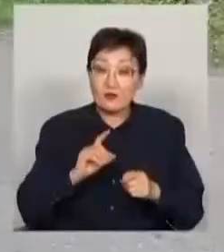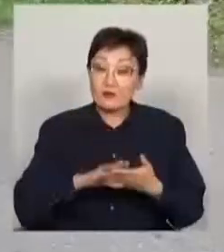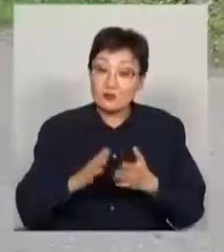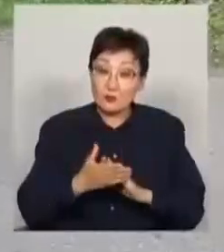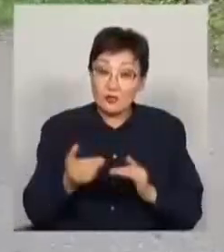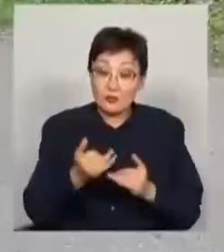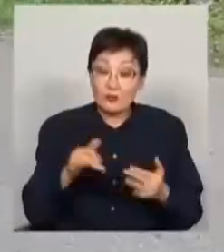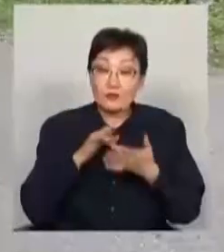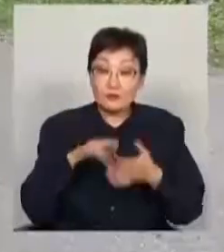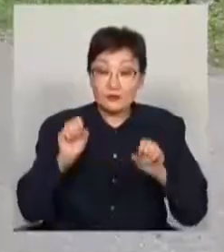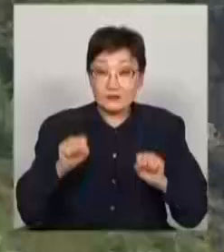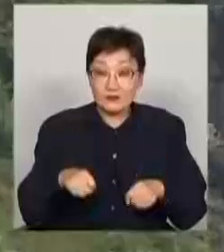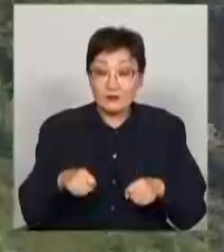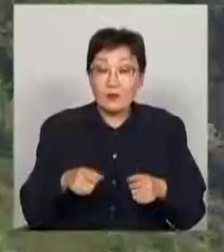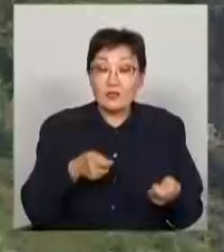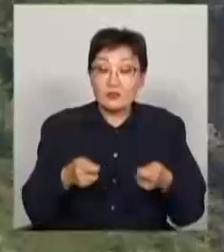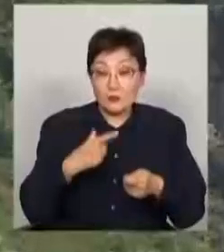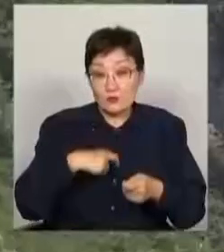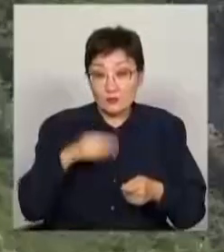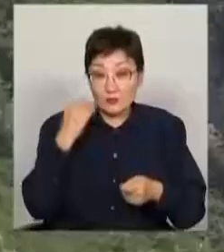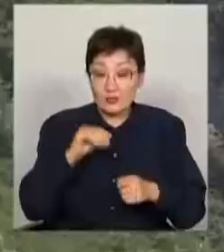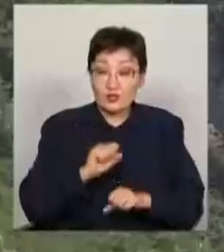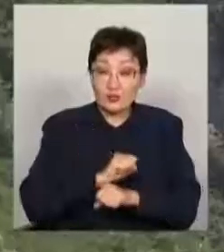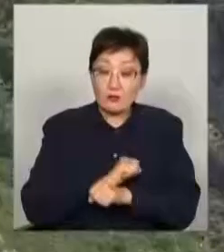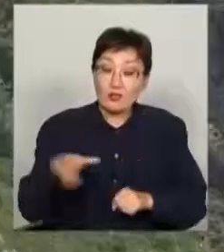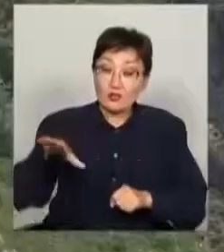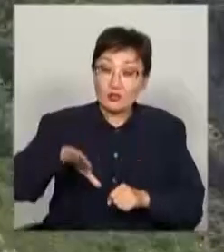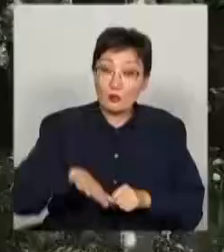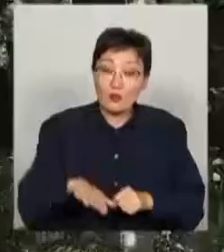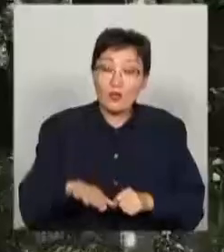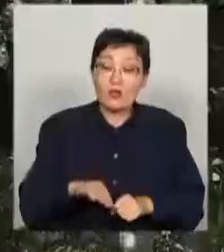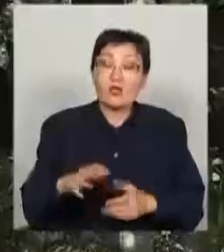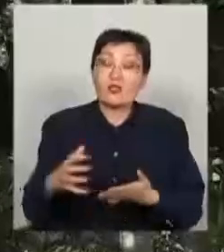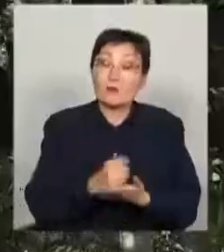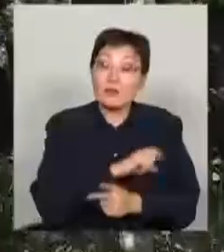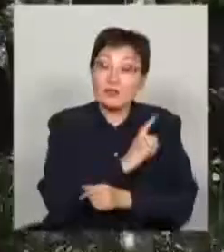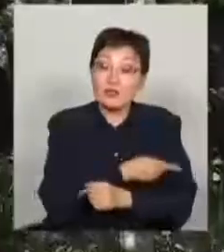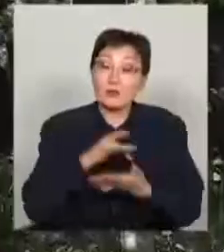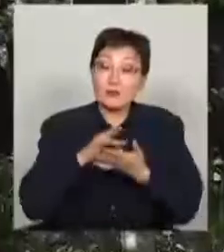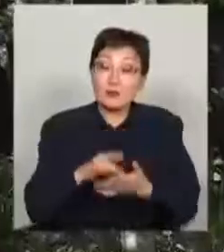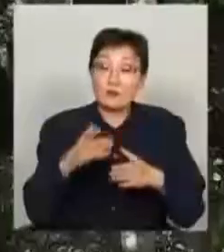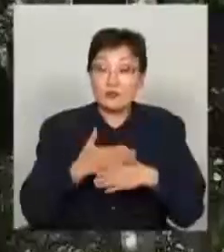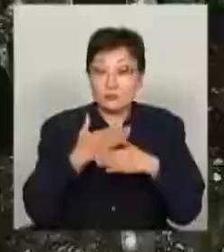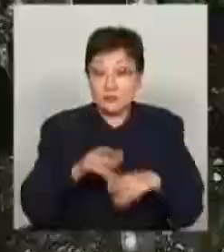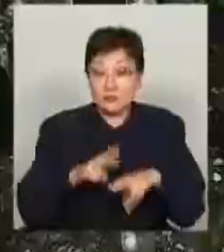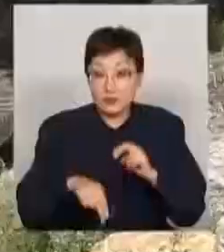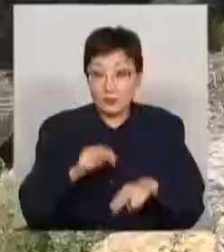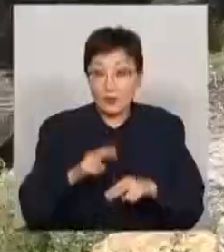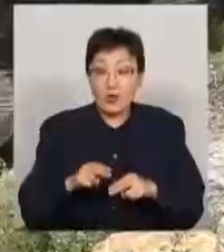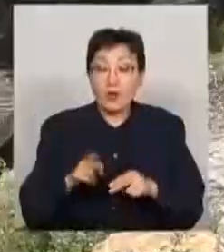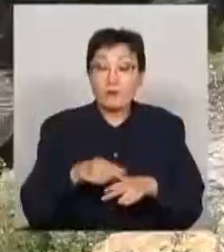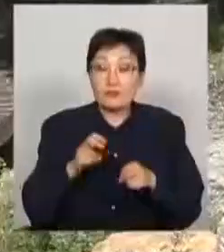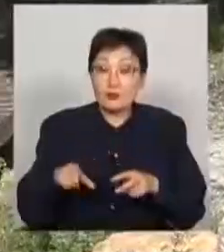чтобы туристы могли организовать себе качественный отдых в горах и набраться сил для путешествия здесь помогут построить безопасный маршрут